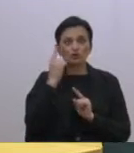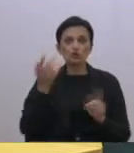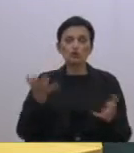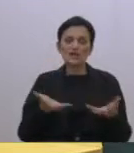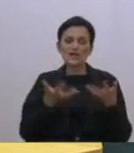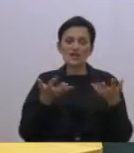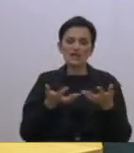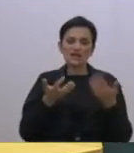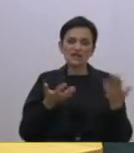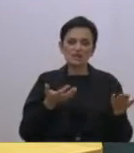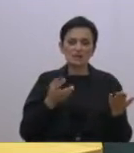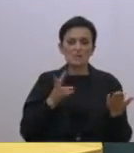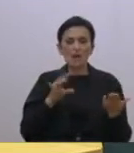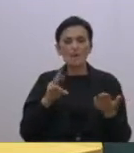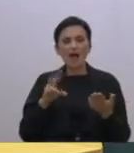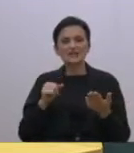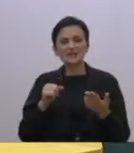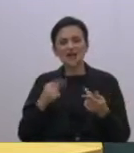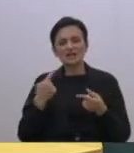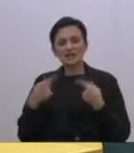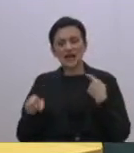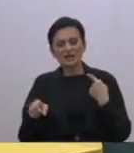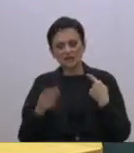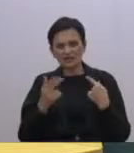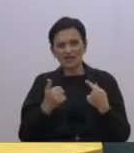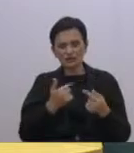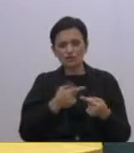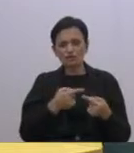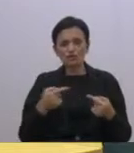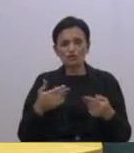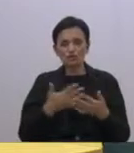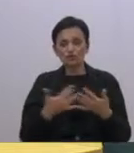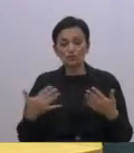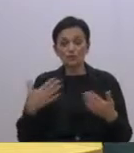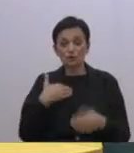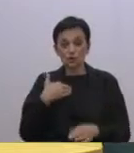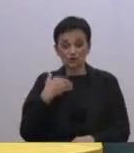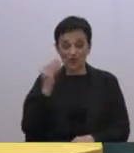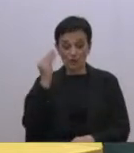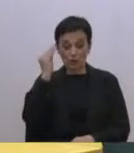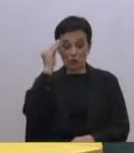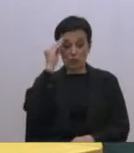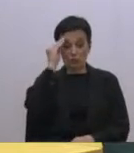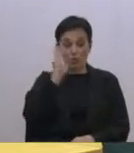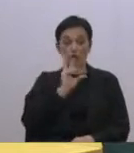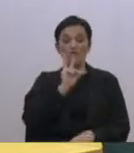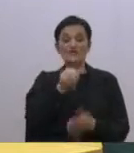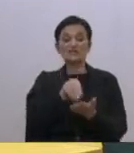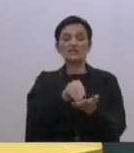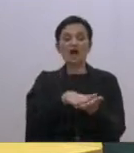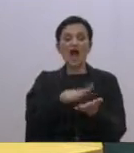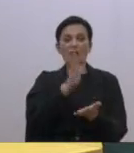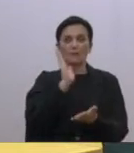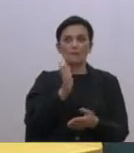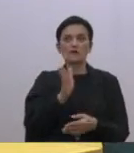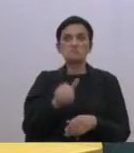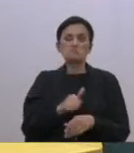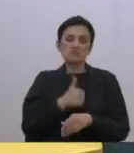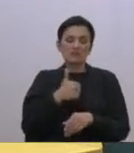იყვნენ, მემარცხენე რადიკალები იყვნენ და ასე შემდეგ, ჩვენი პოზიციის დაფიქსირებით პირიქით ვიქნებით